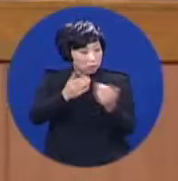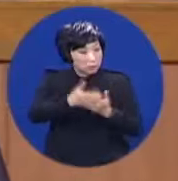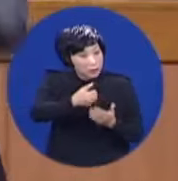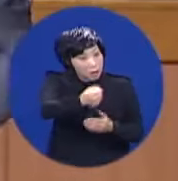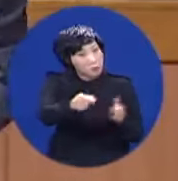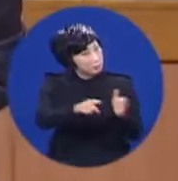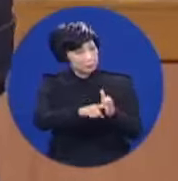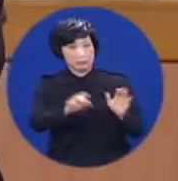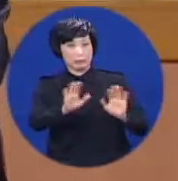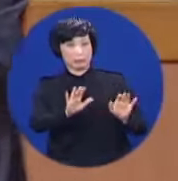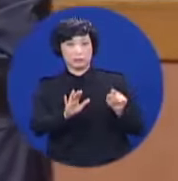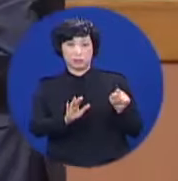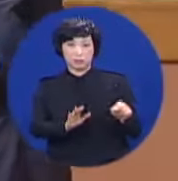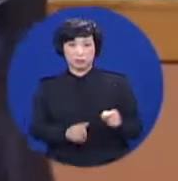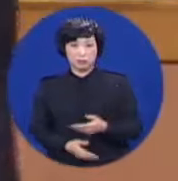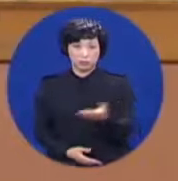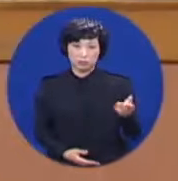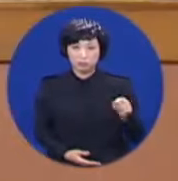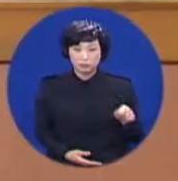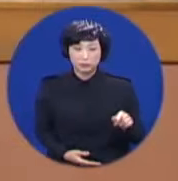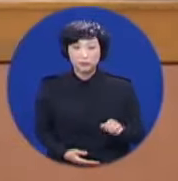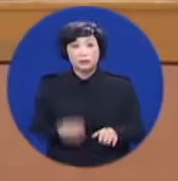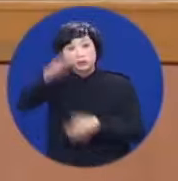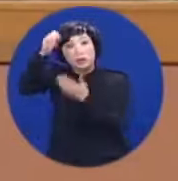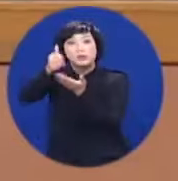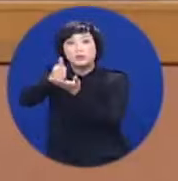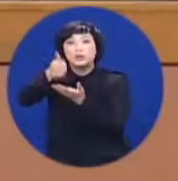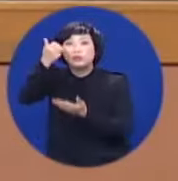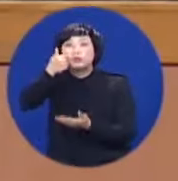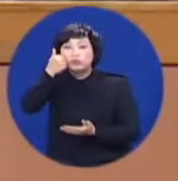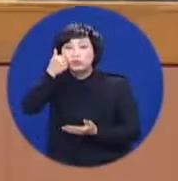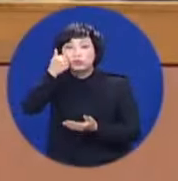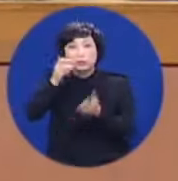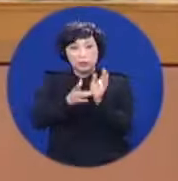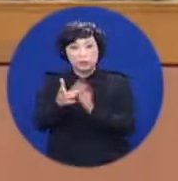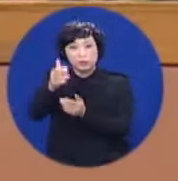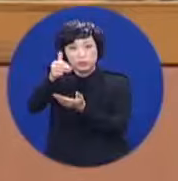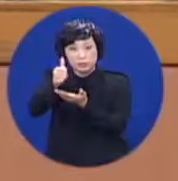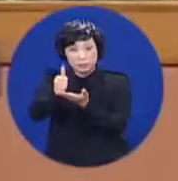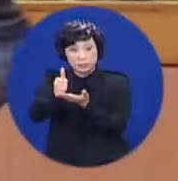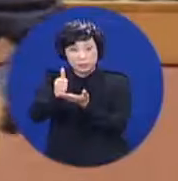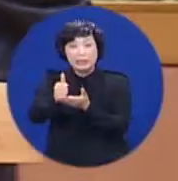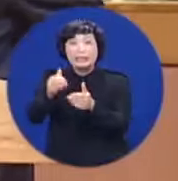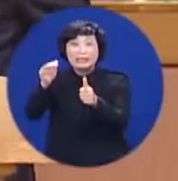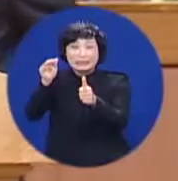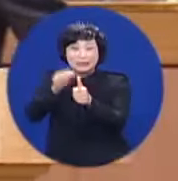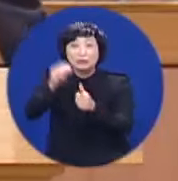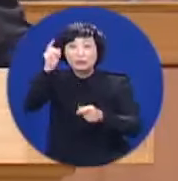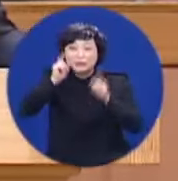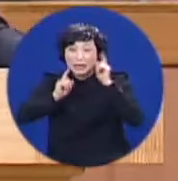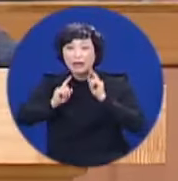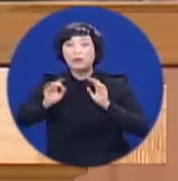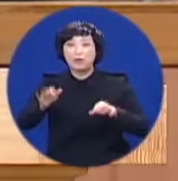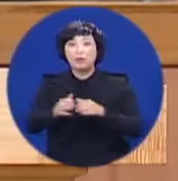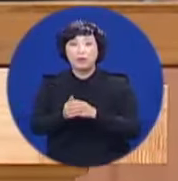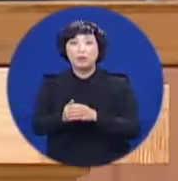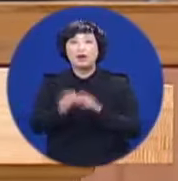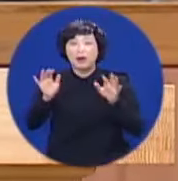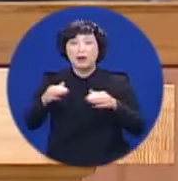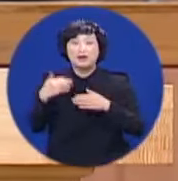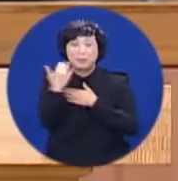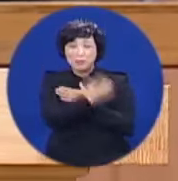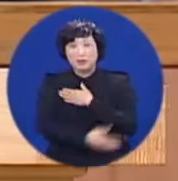믿는 사람은 아니다. 그래서 성령은 예수께서 찔리시고 상하시고